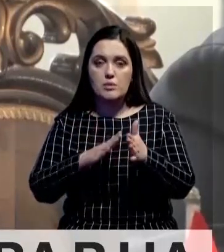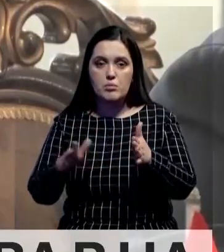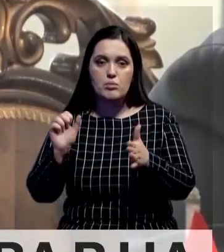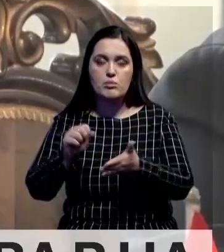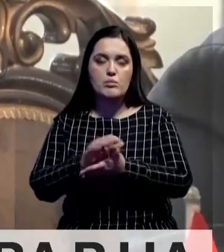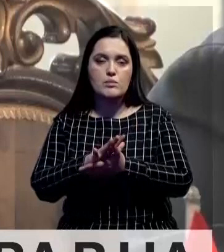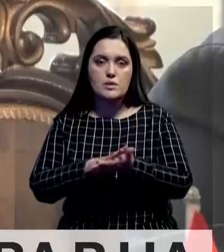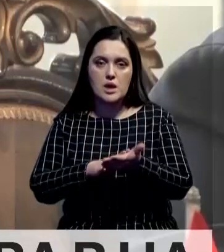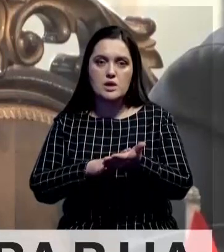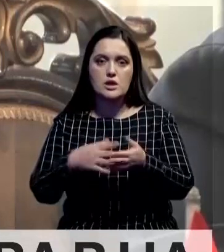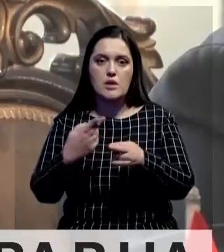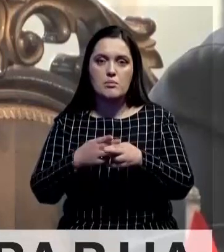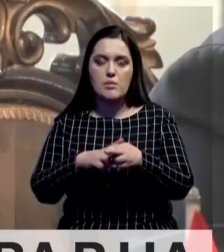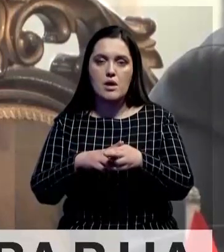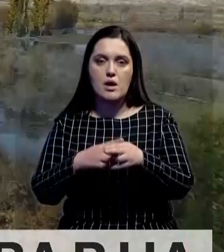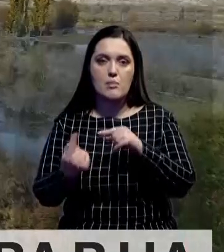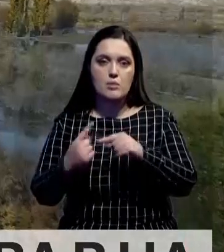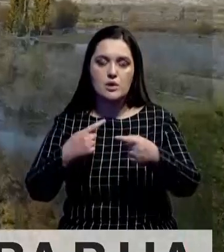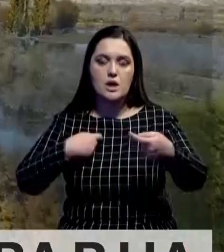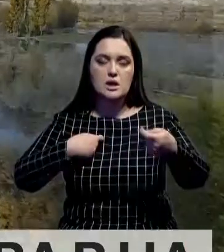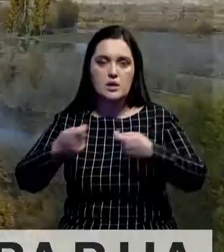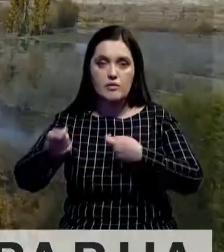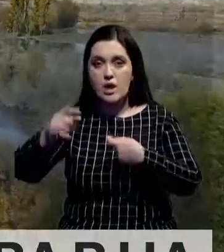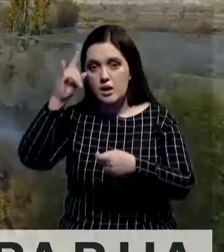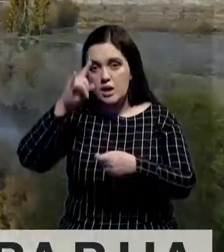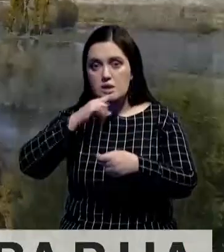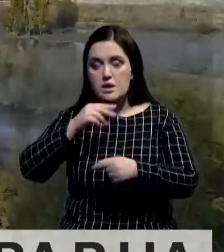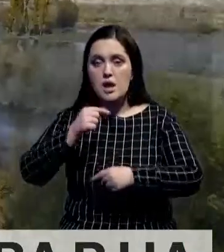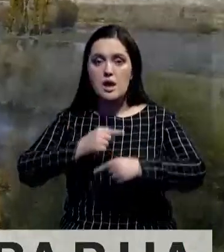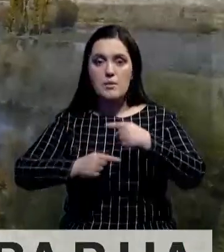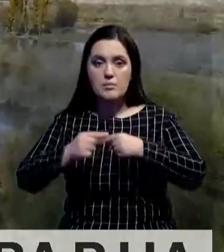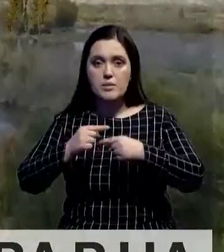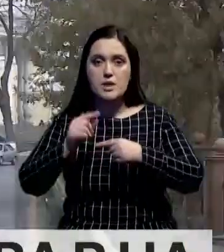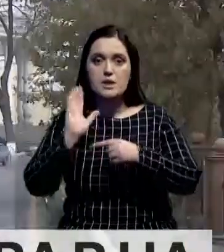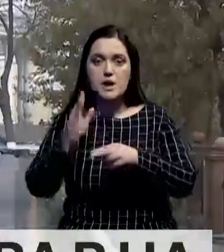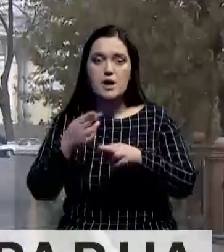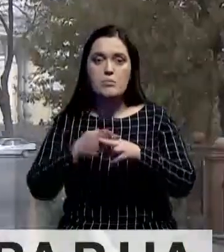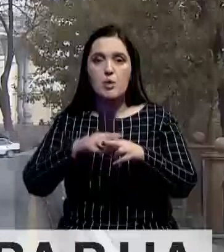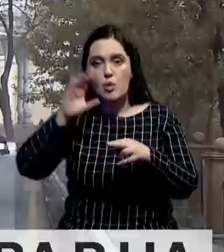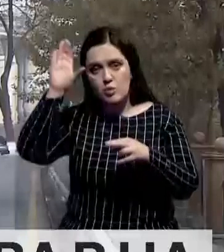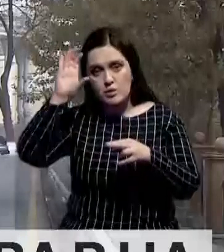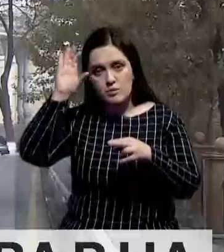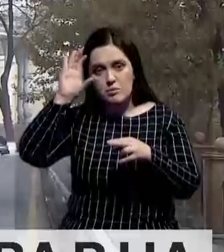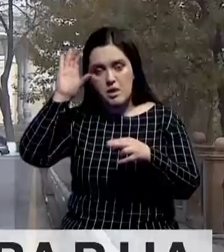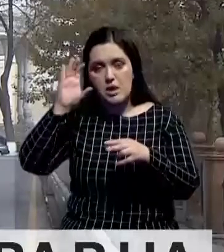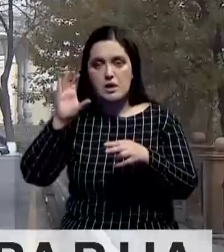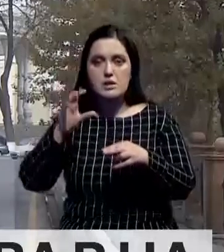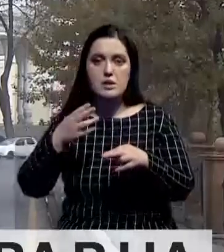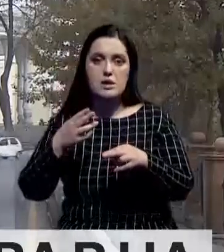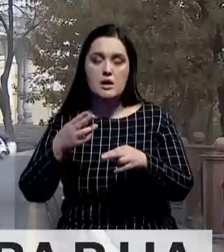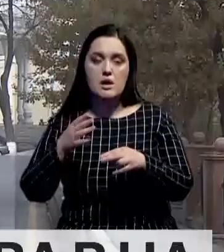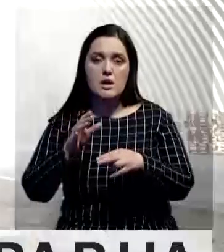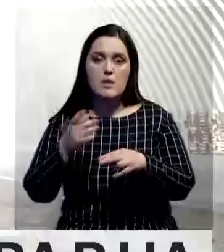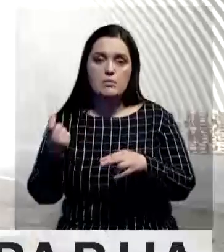дальше наращивать объем обоюдной торговли. Сейчас казахстанский бизнес активно выходит на узбекский рынок. В соседнюю республику